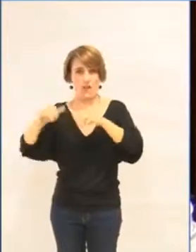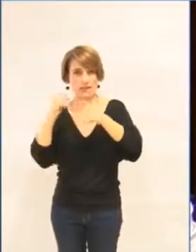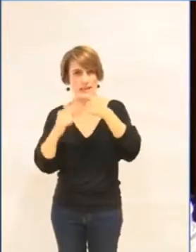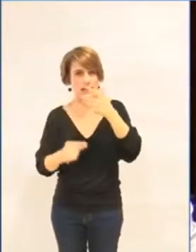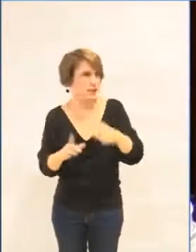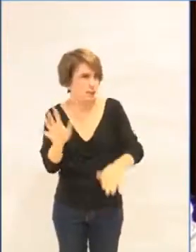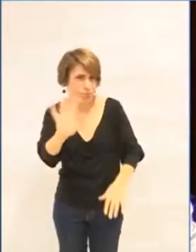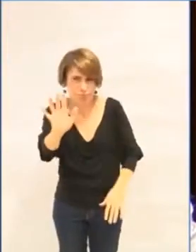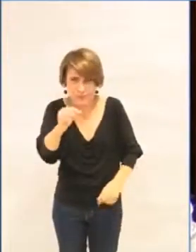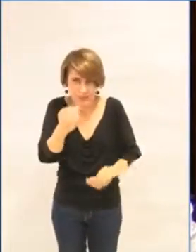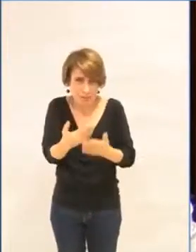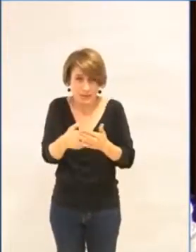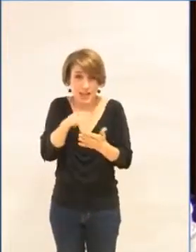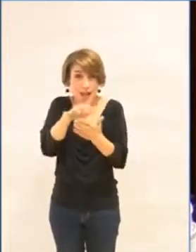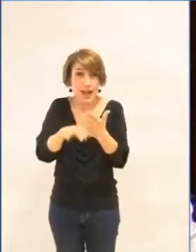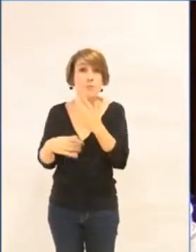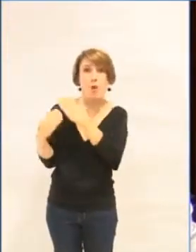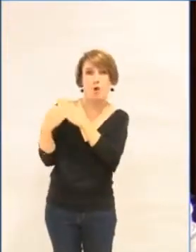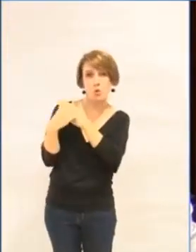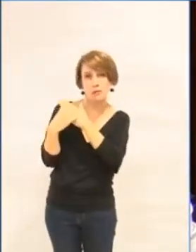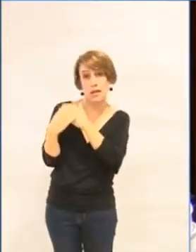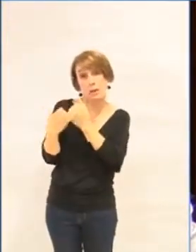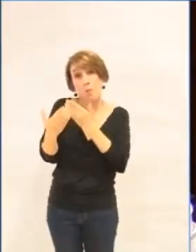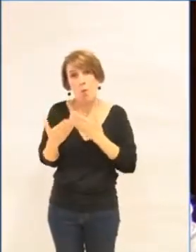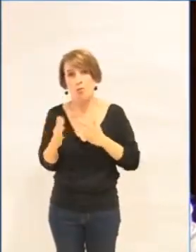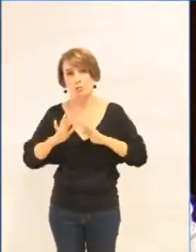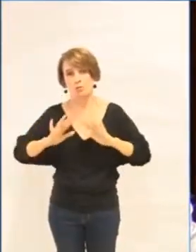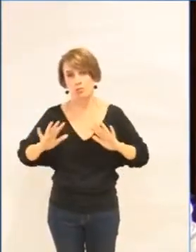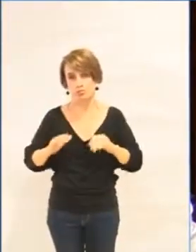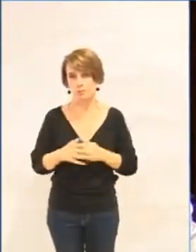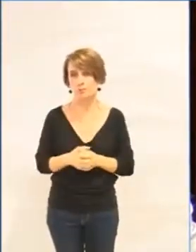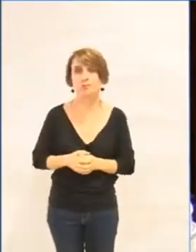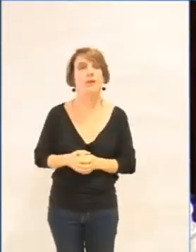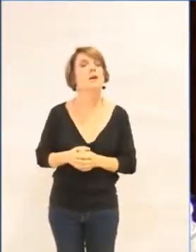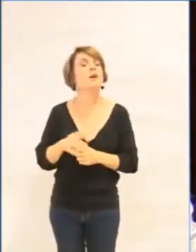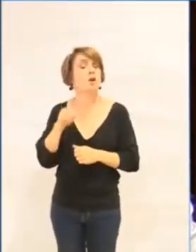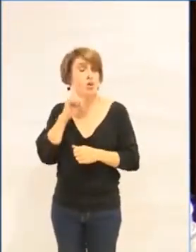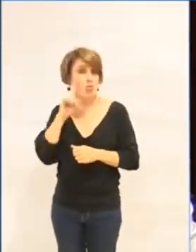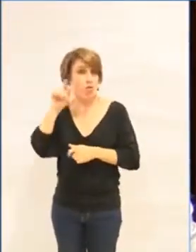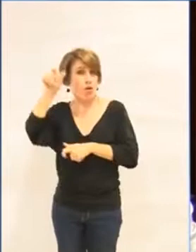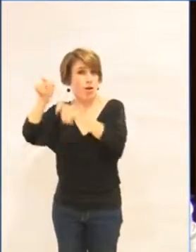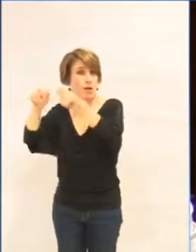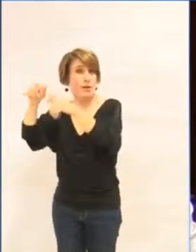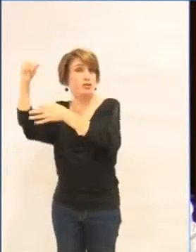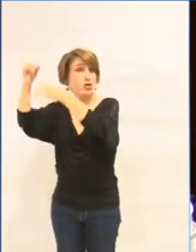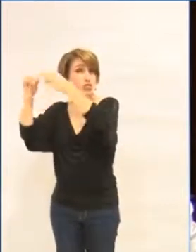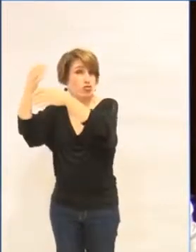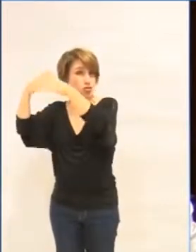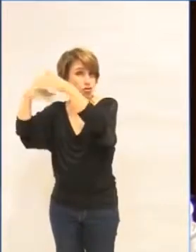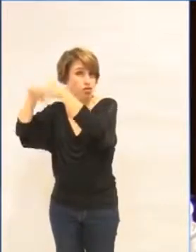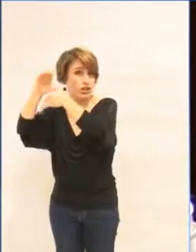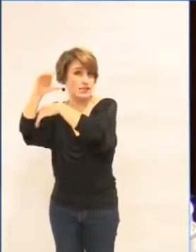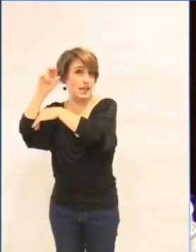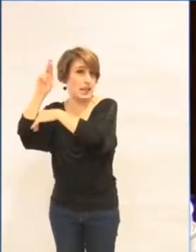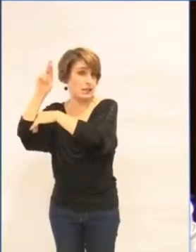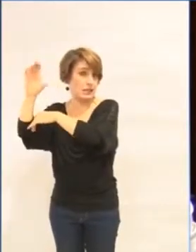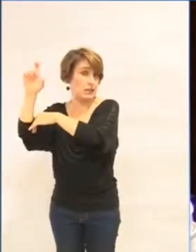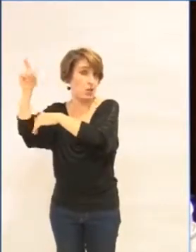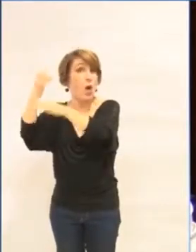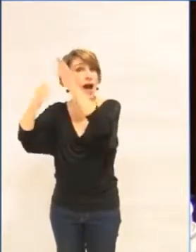l'objet d'un tel rapport. Car cette même indépendance des juges confère aux avis rendus une